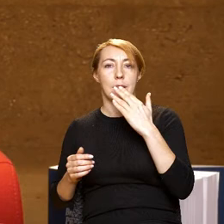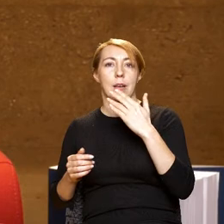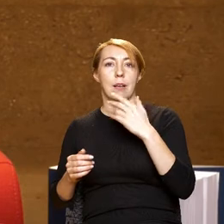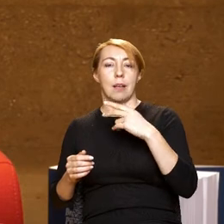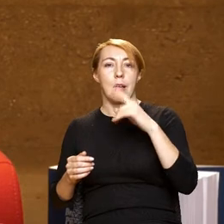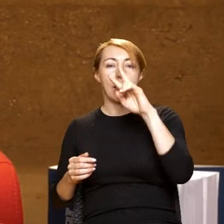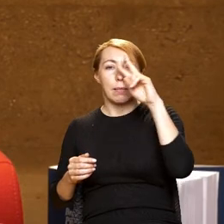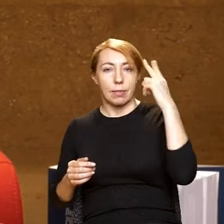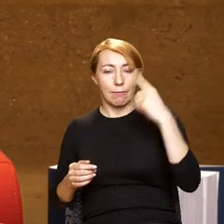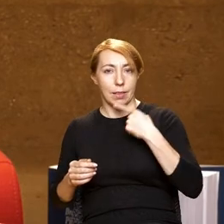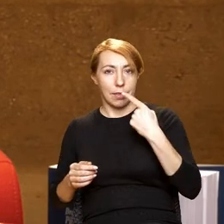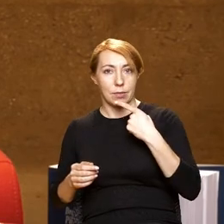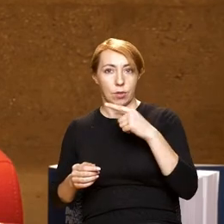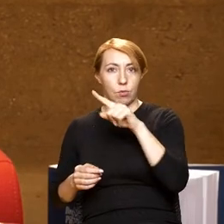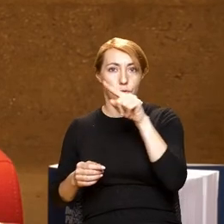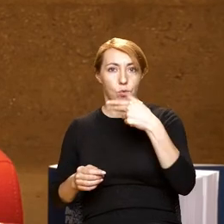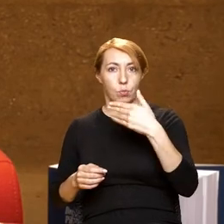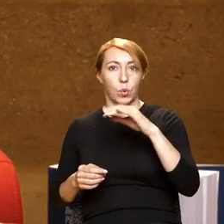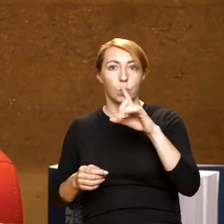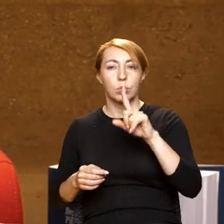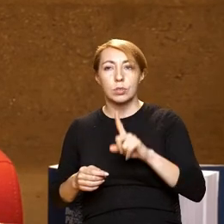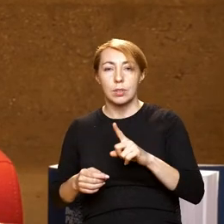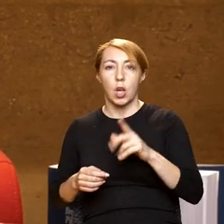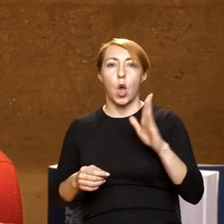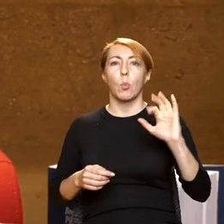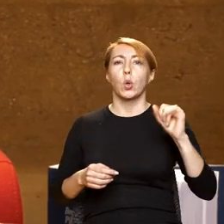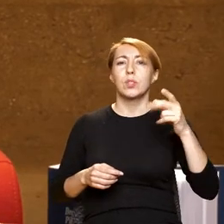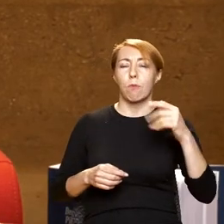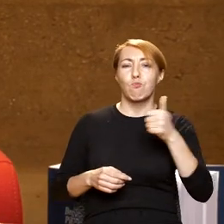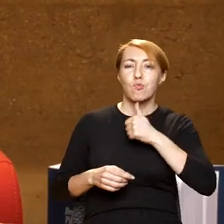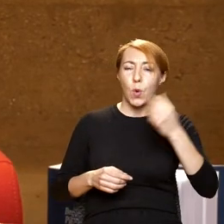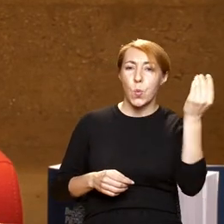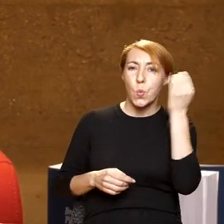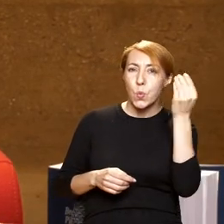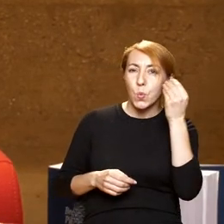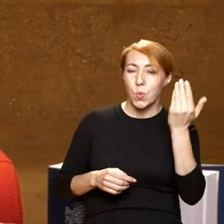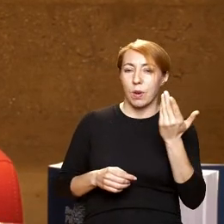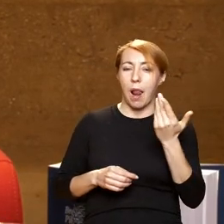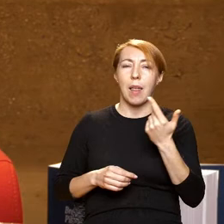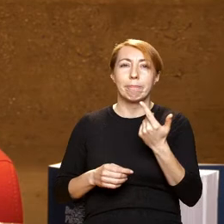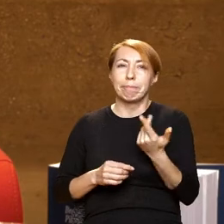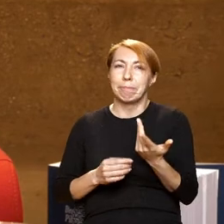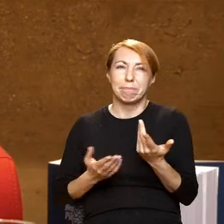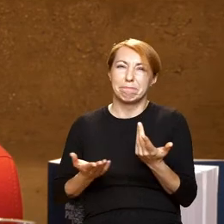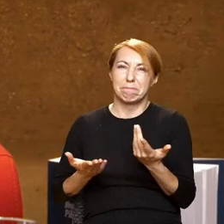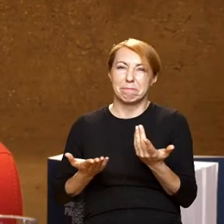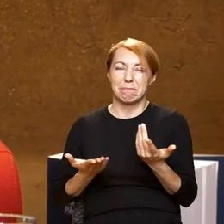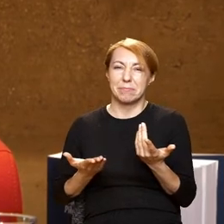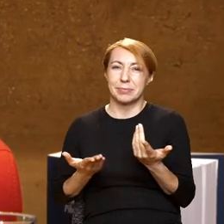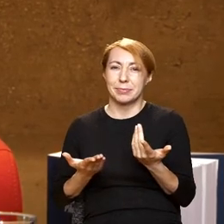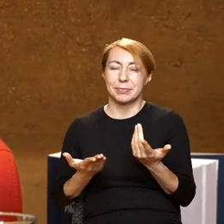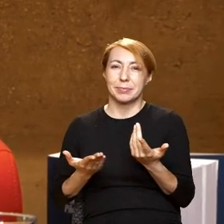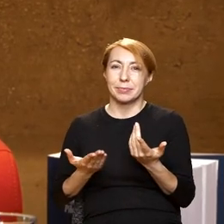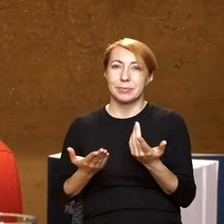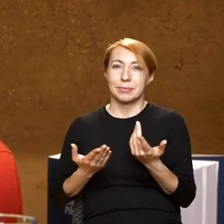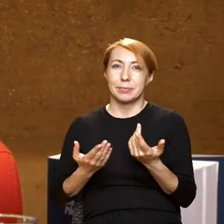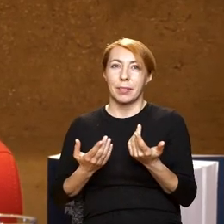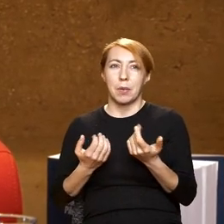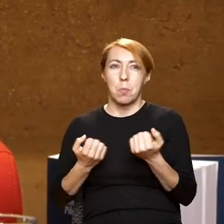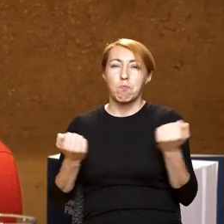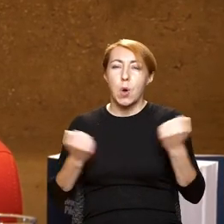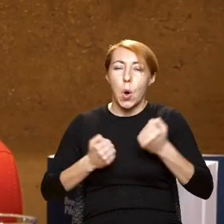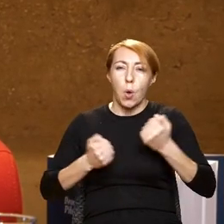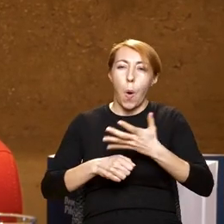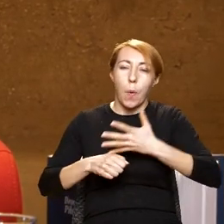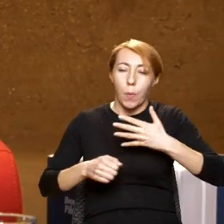tak, i on, Bronisław, próbował się uczyć, ale nie widać tam jakiegoś takiego wielkiej gorliwości, bo to tak...